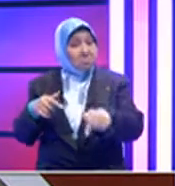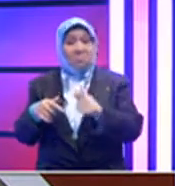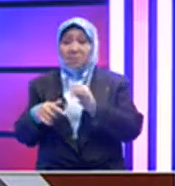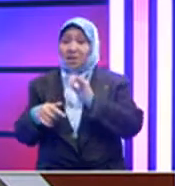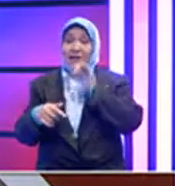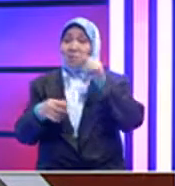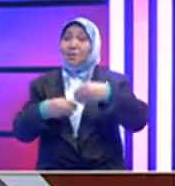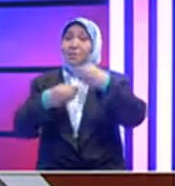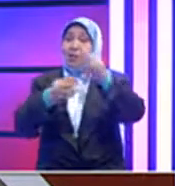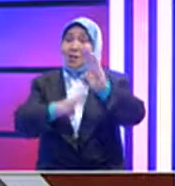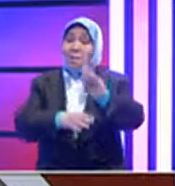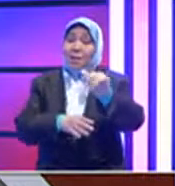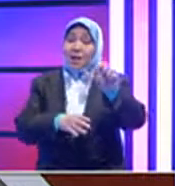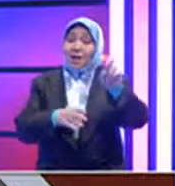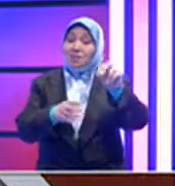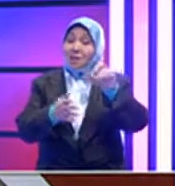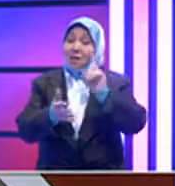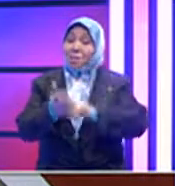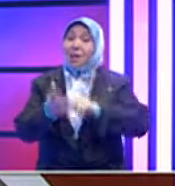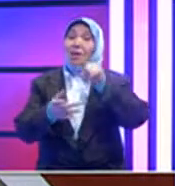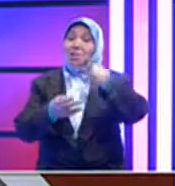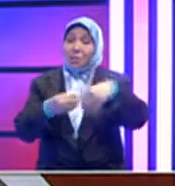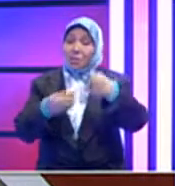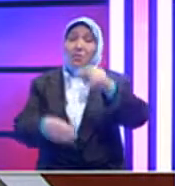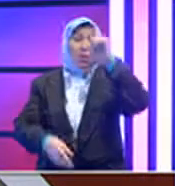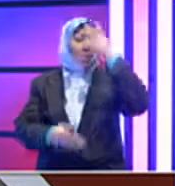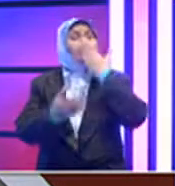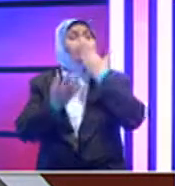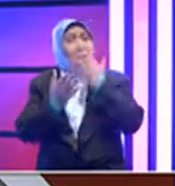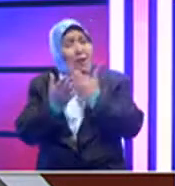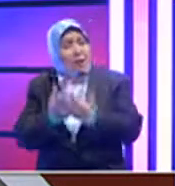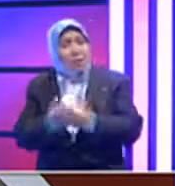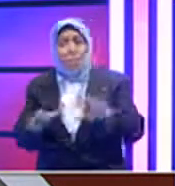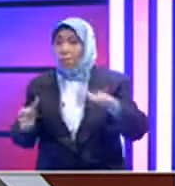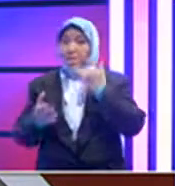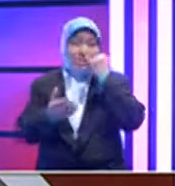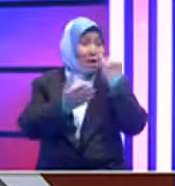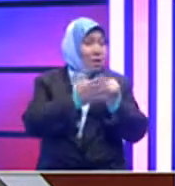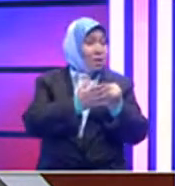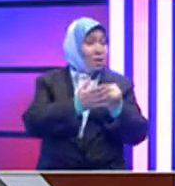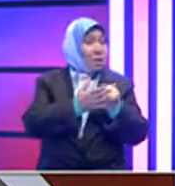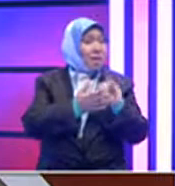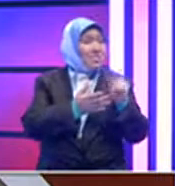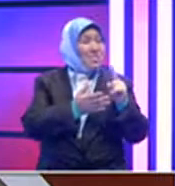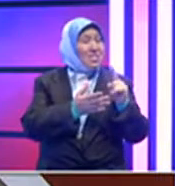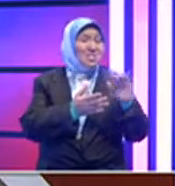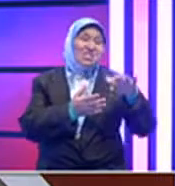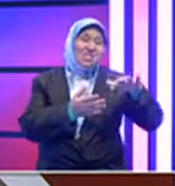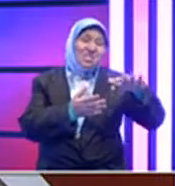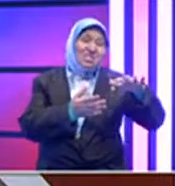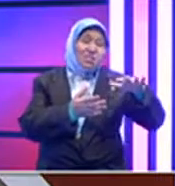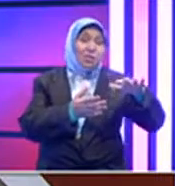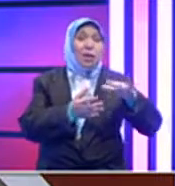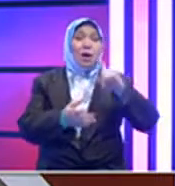Hai kamu diberi balasan kecuali Apple yang kamu berikan Allah baik saja penyususn buah jahat tapol yang sekadarnya saja cuma sekedarnya saja